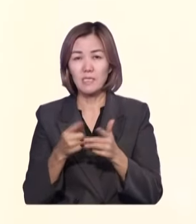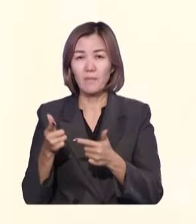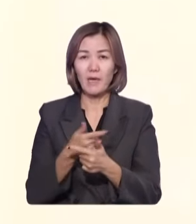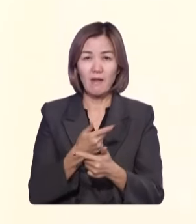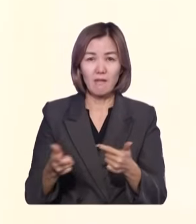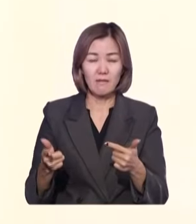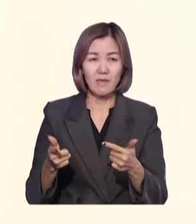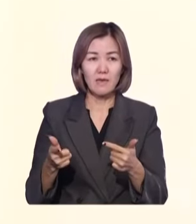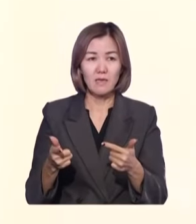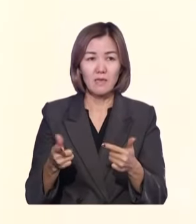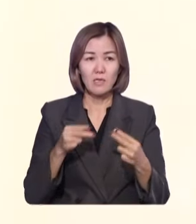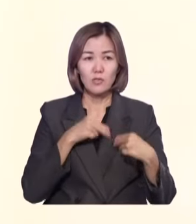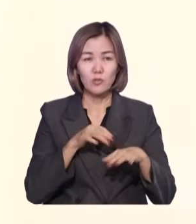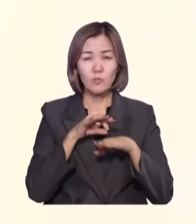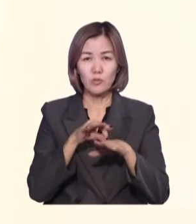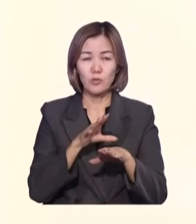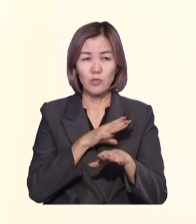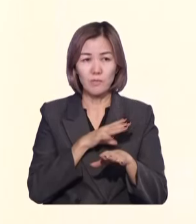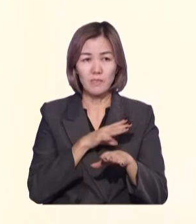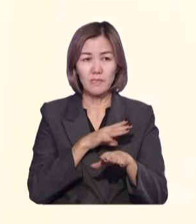оқушылар арасында жұмыстар жүргіземіз.